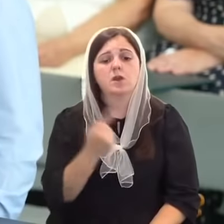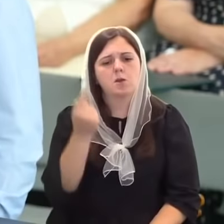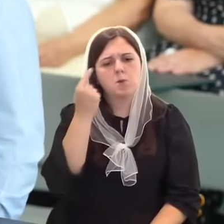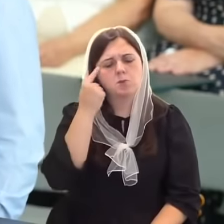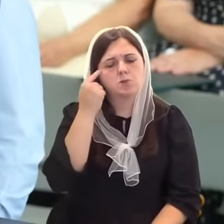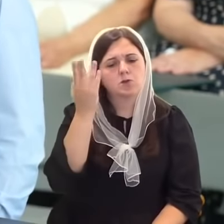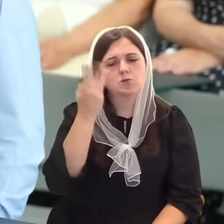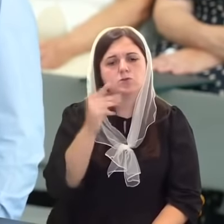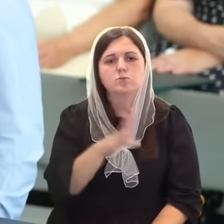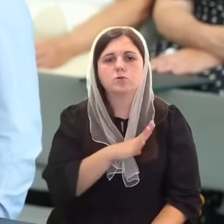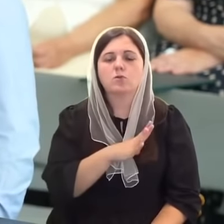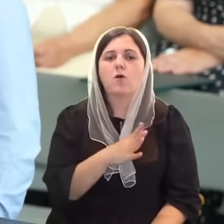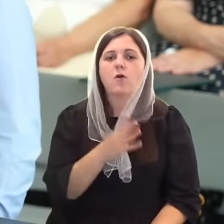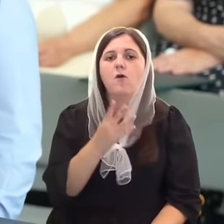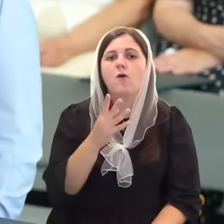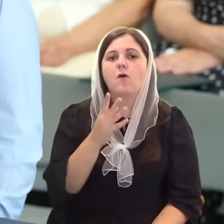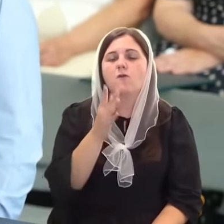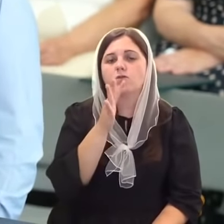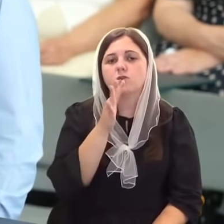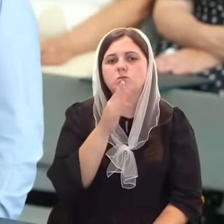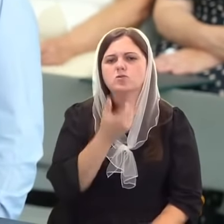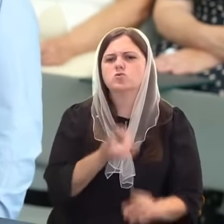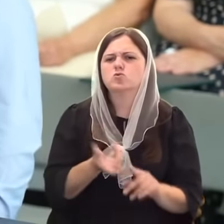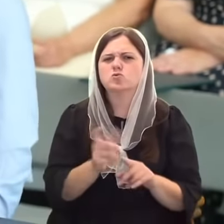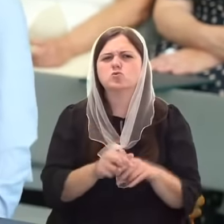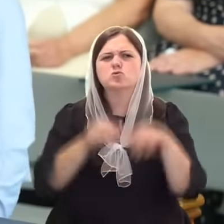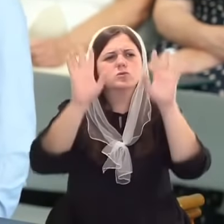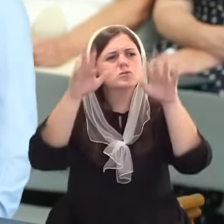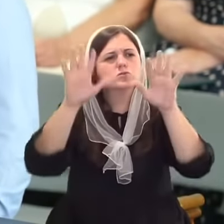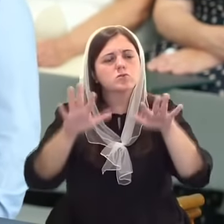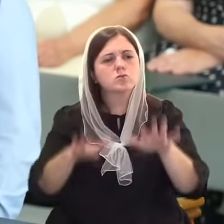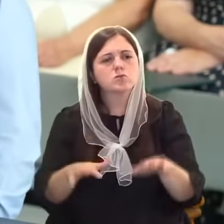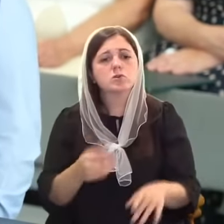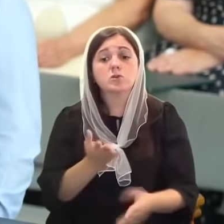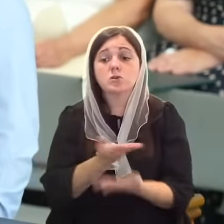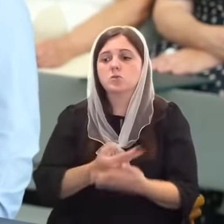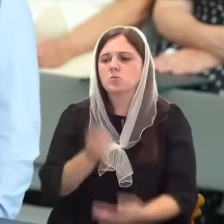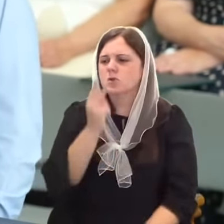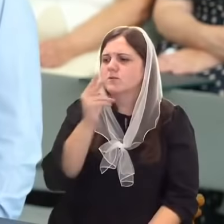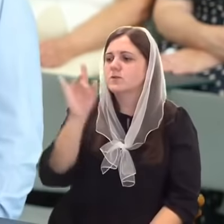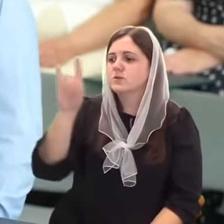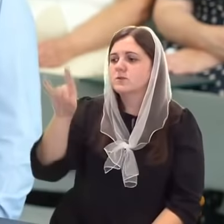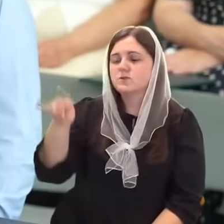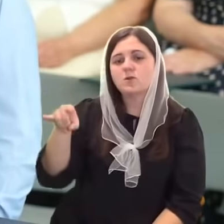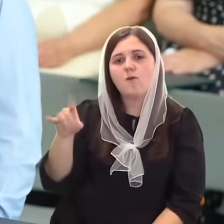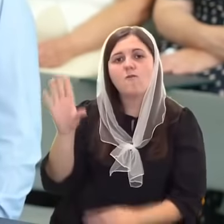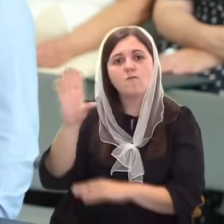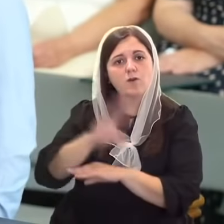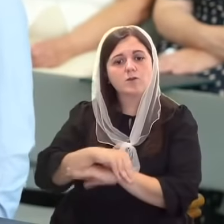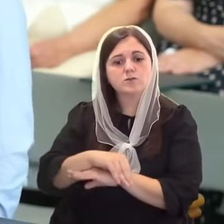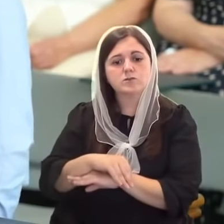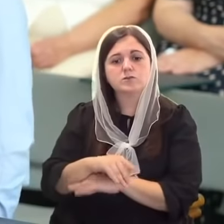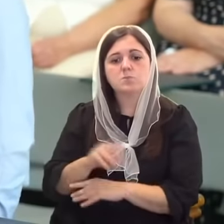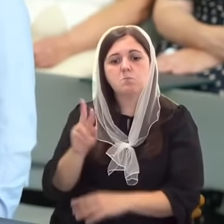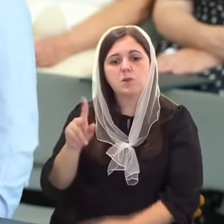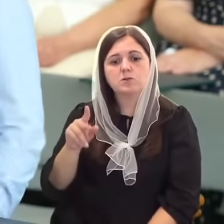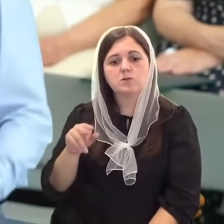был сильный дождь, был сильный ливень. И мы смотрели в окно в пятницу вечером. И